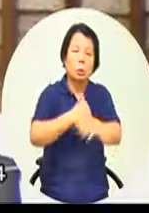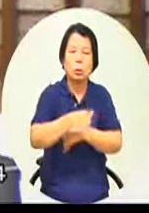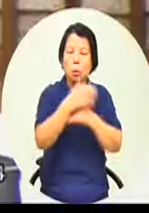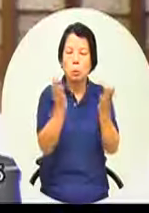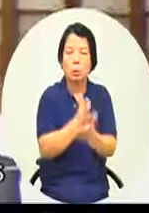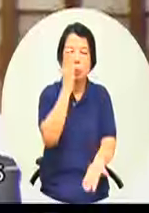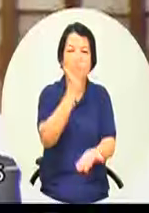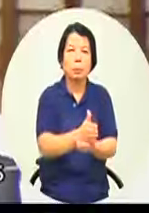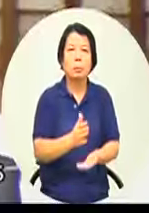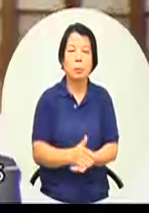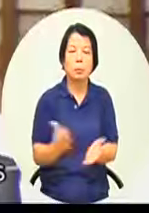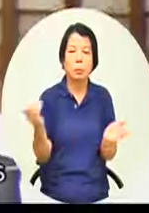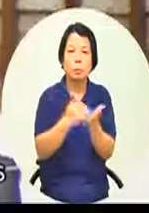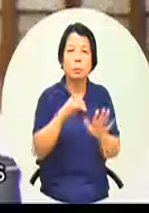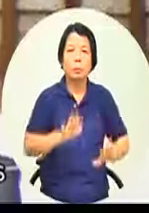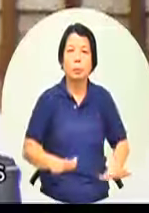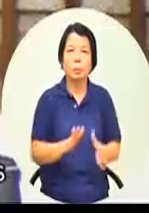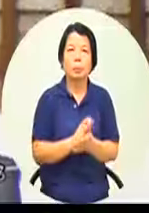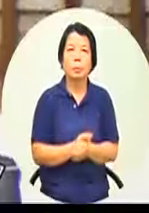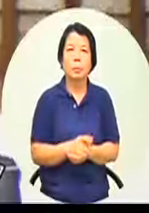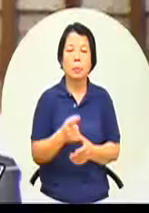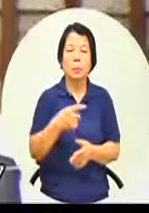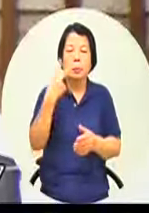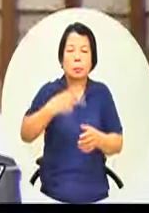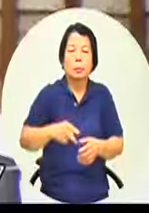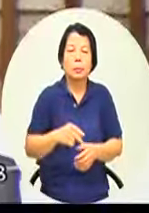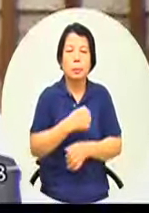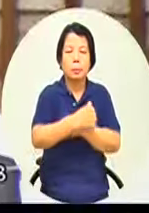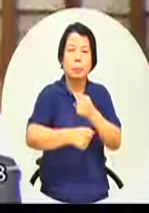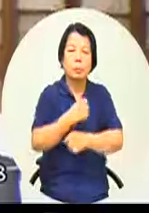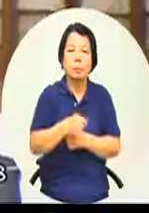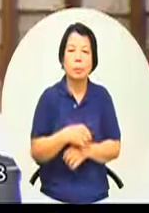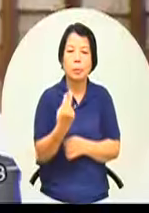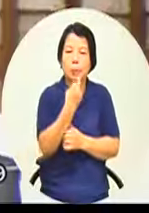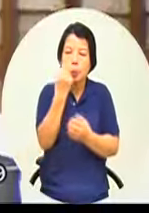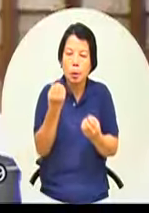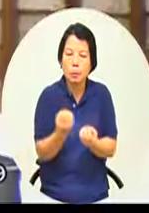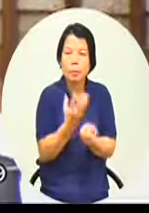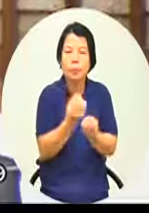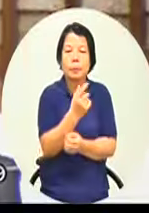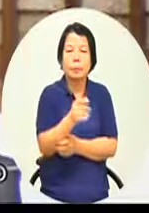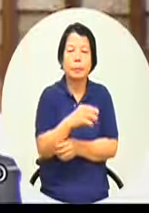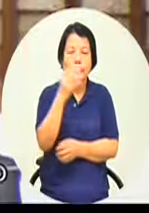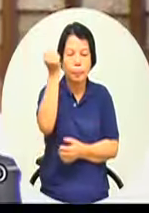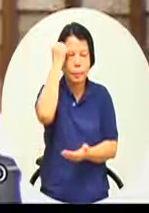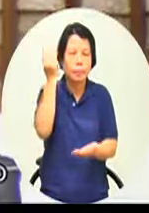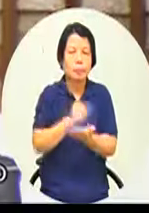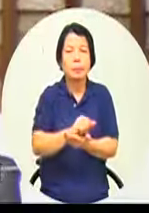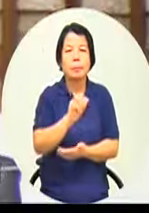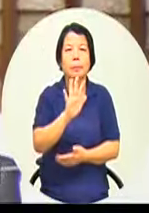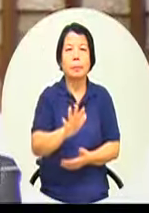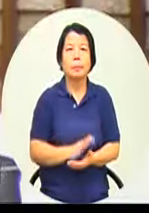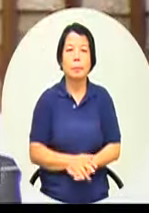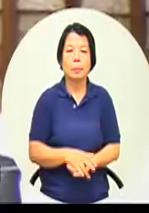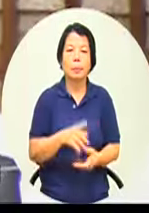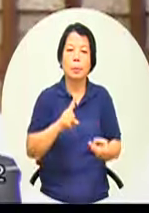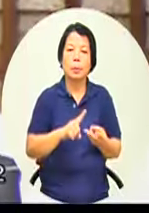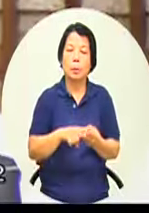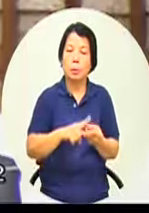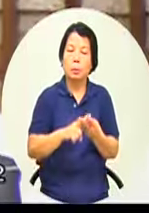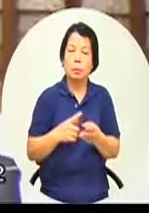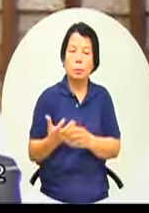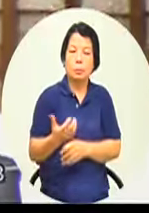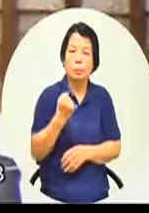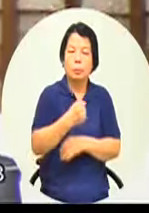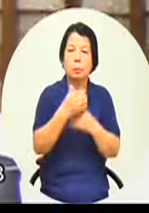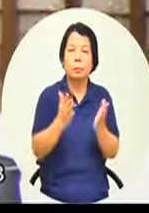摆。到现在我们还活在气爆的阴影，搞定。你主管我们的所有的水